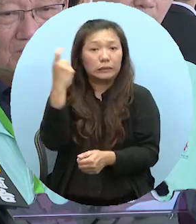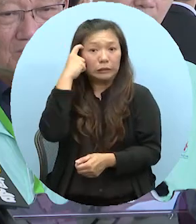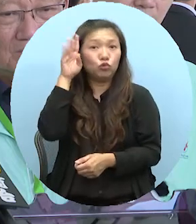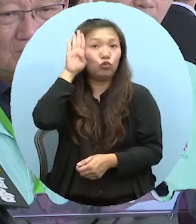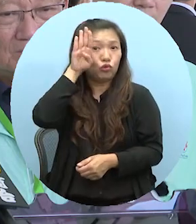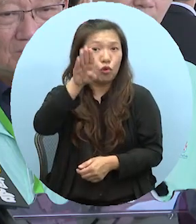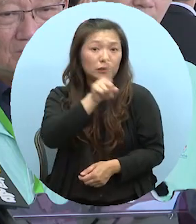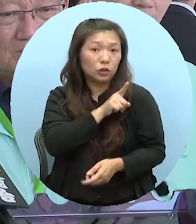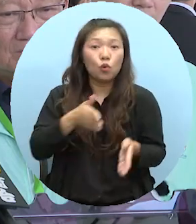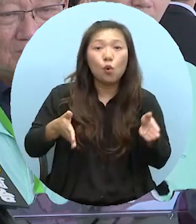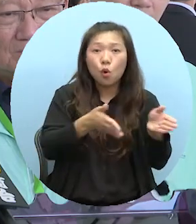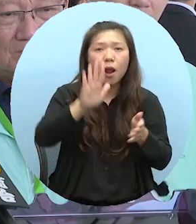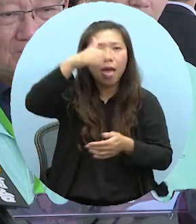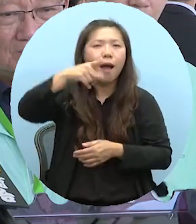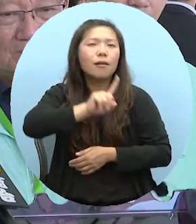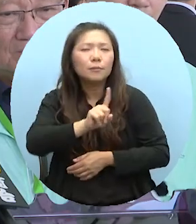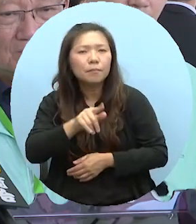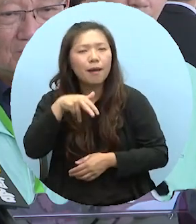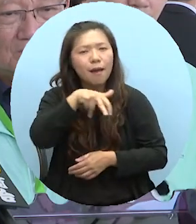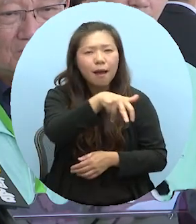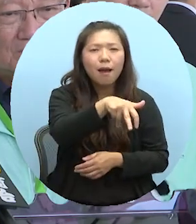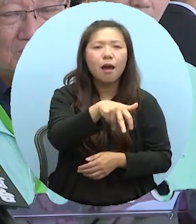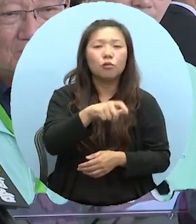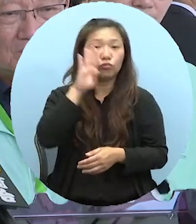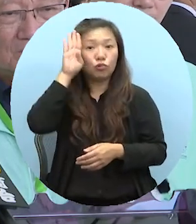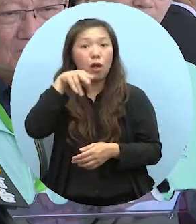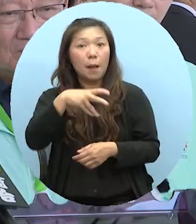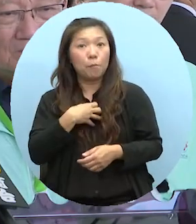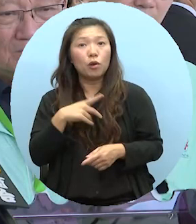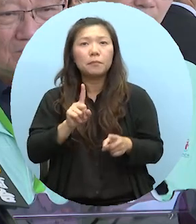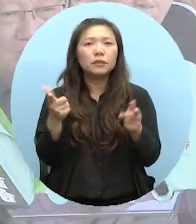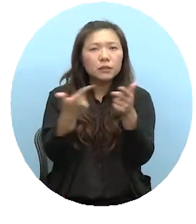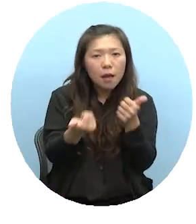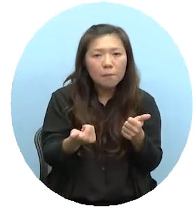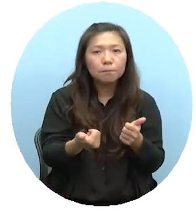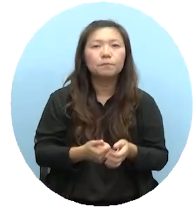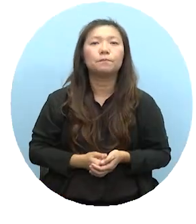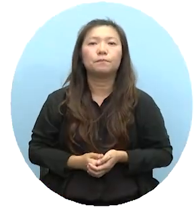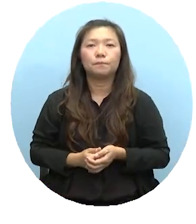佢將來條路係應該點樣行法，佢睇過之後，佢覺得邊樣係好。